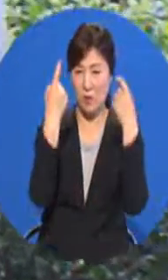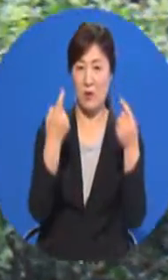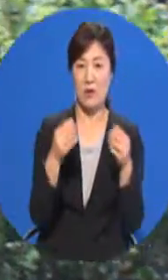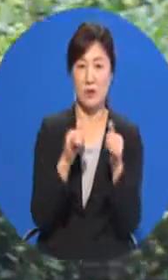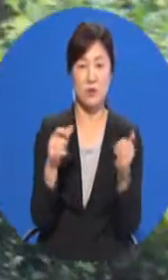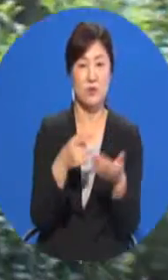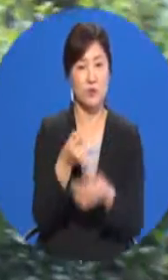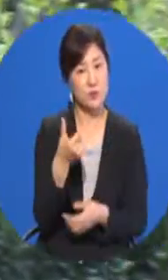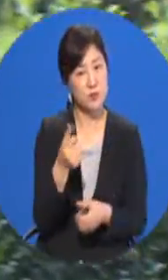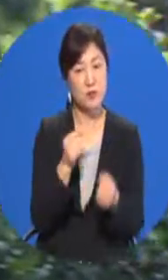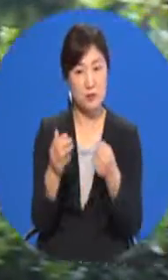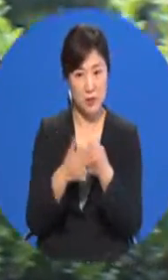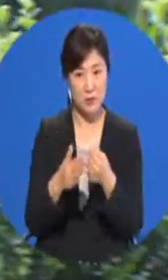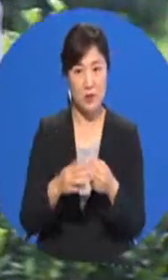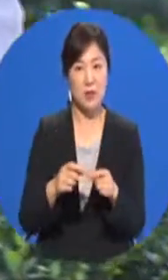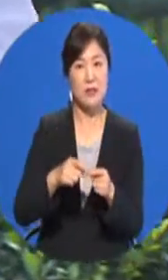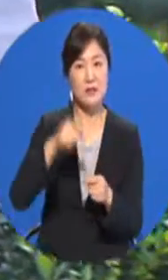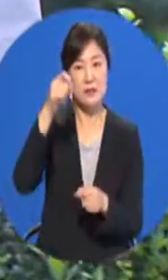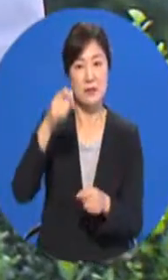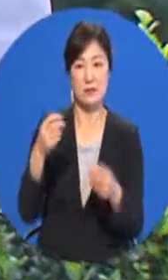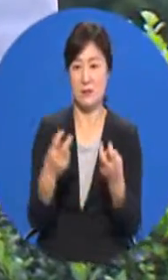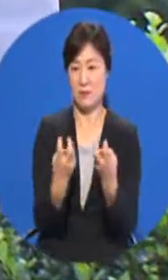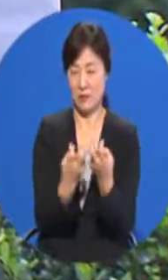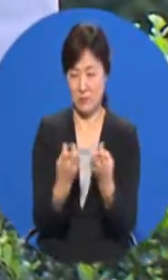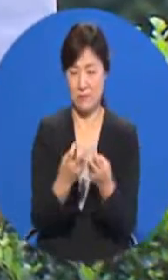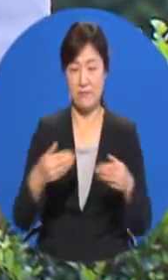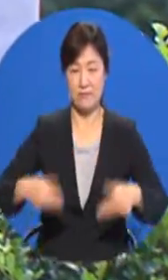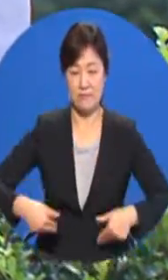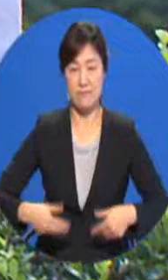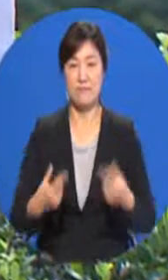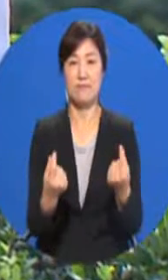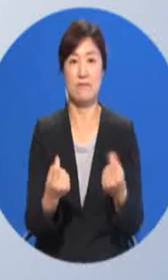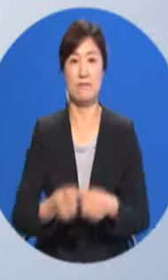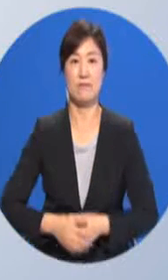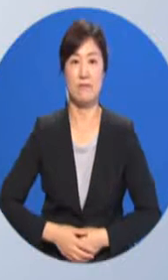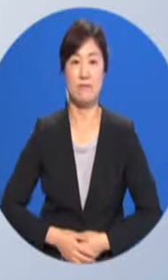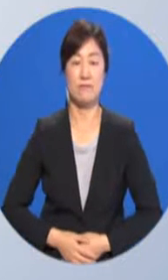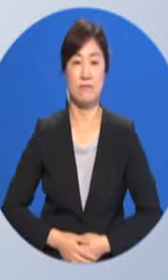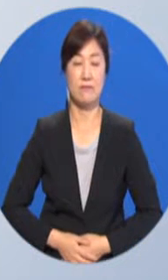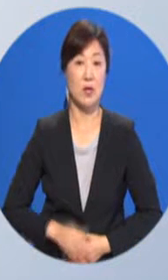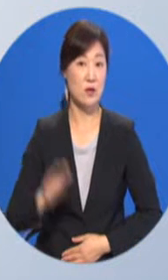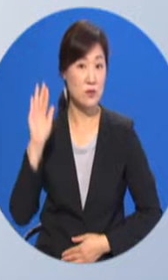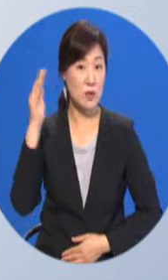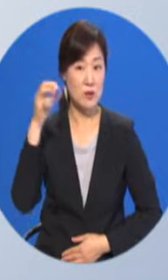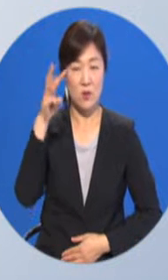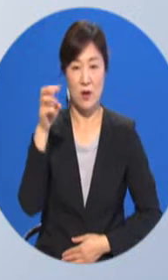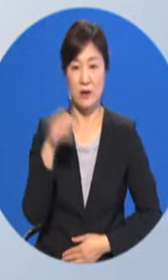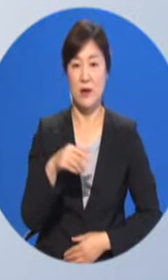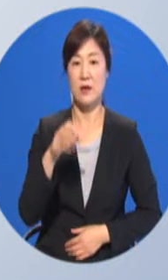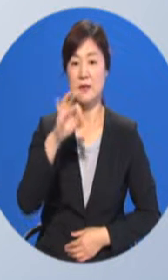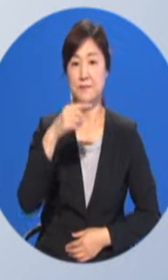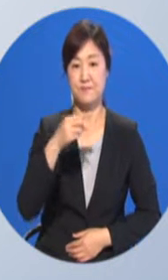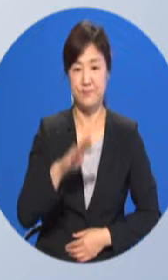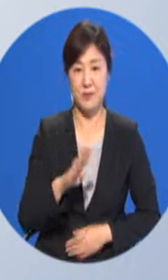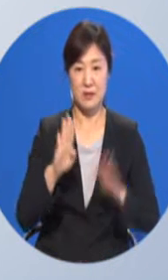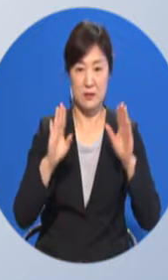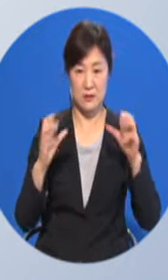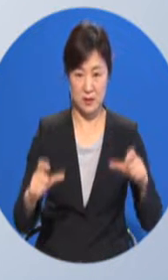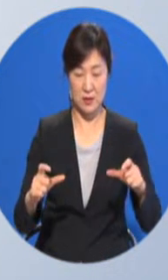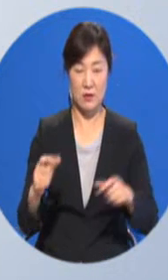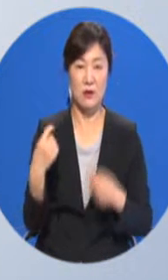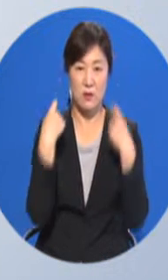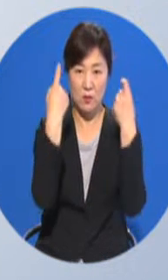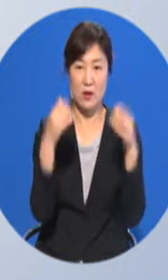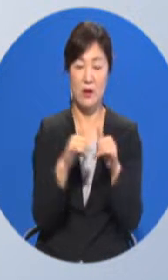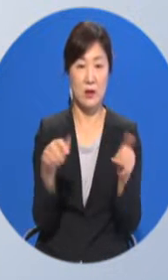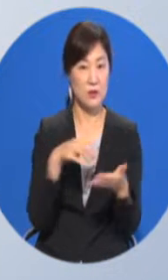미비한 수준이어서 중장기적 대책 마련도 요구되고 있습니다. 최근 광양읍 전체의 관광객 수치입니다.